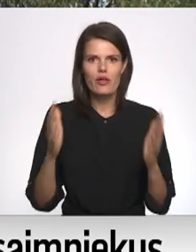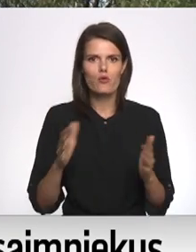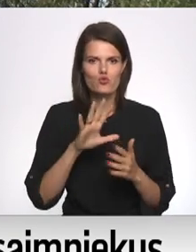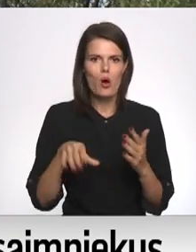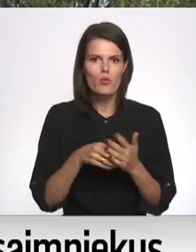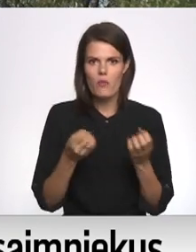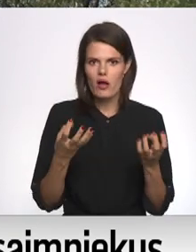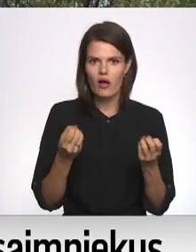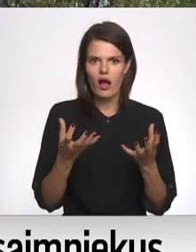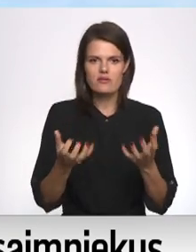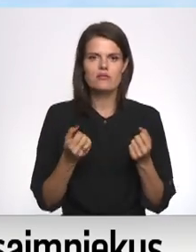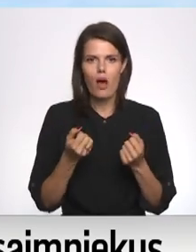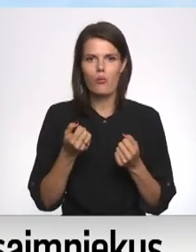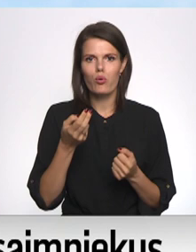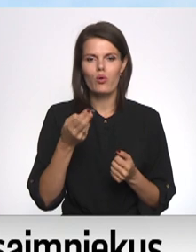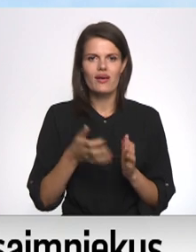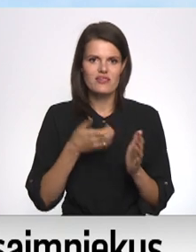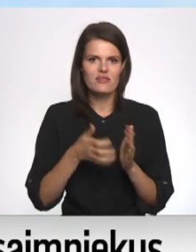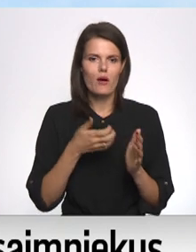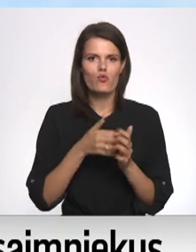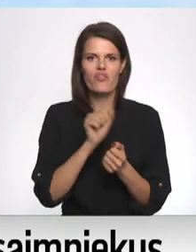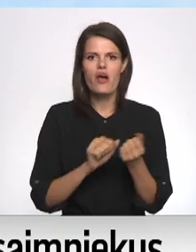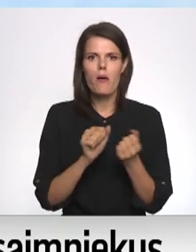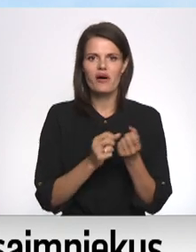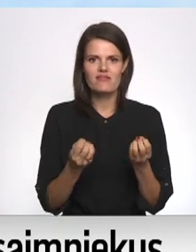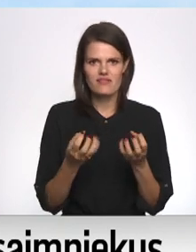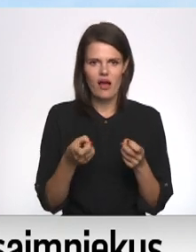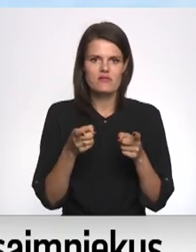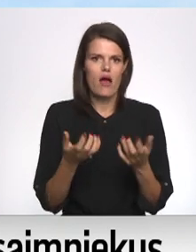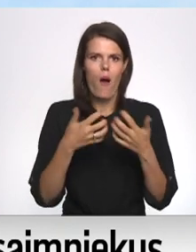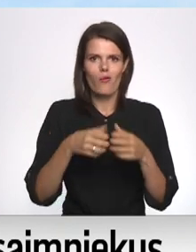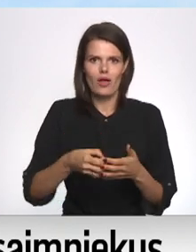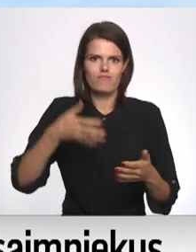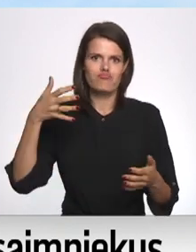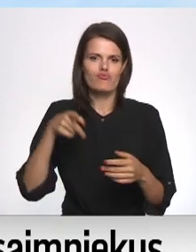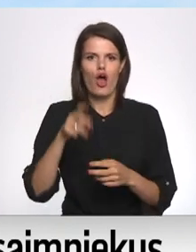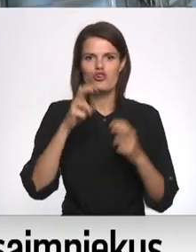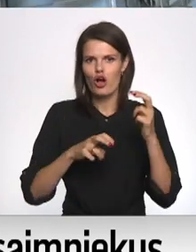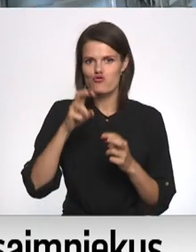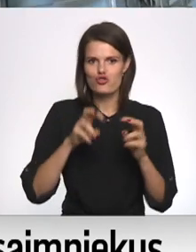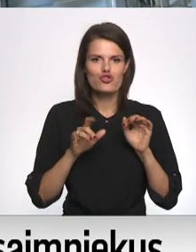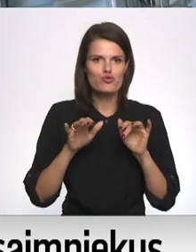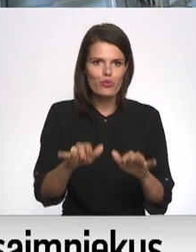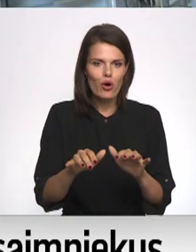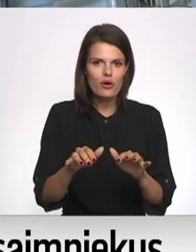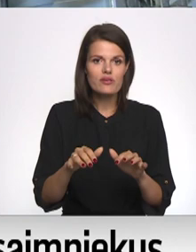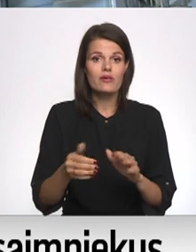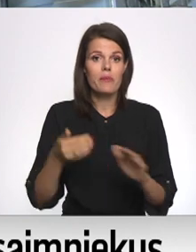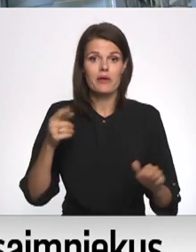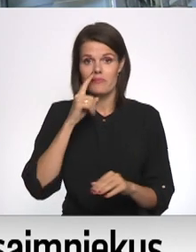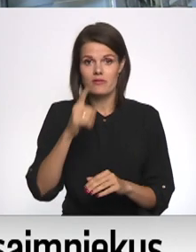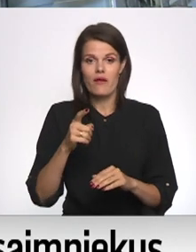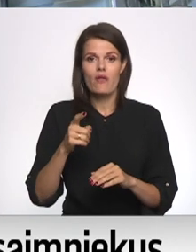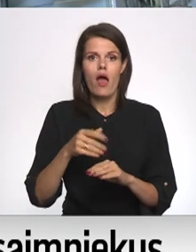joprojām gāzes iegūst, izmantojot dabasgāzi, tad tas automātiski sadārdzina šo ražošanas procesu. Pirms nedēļas